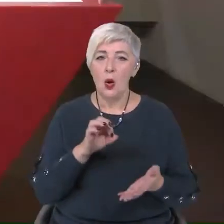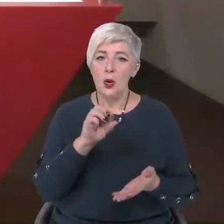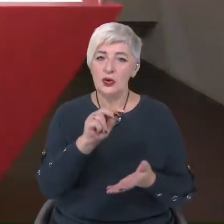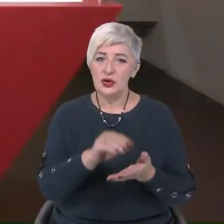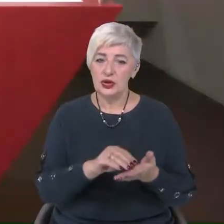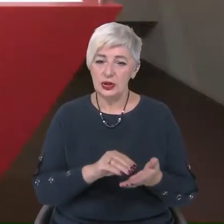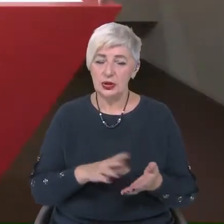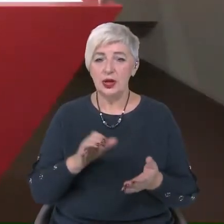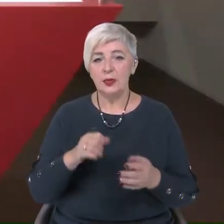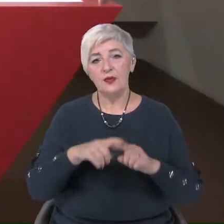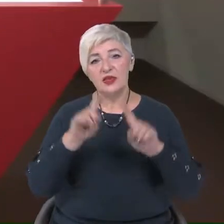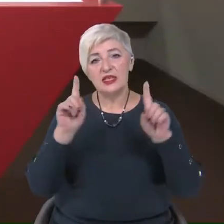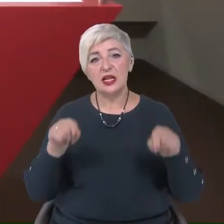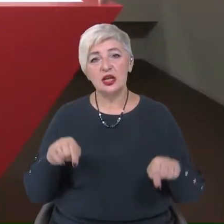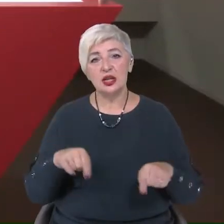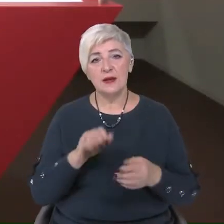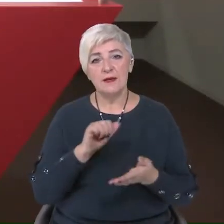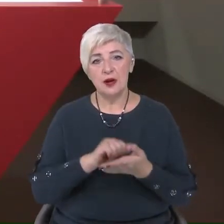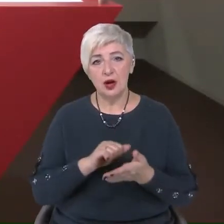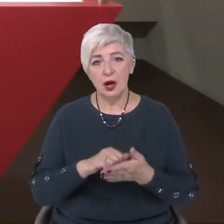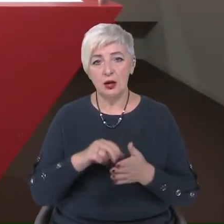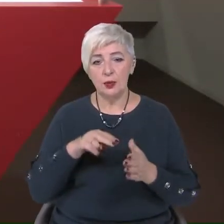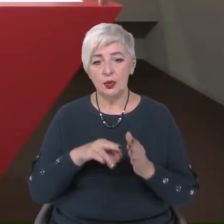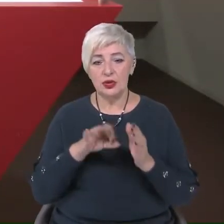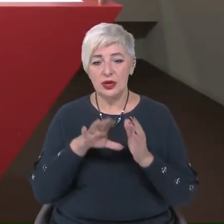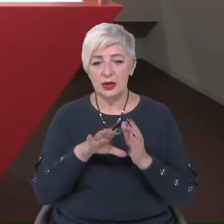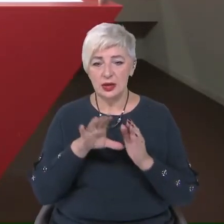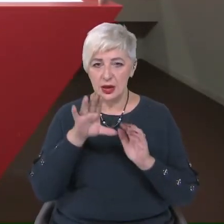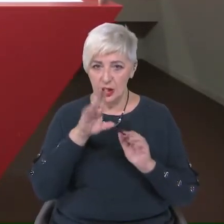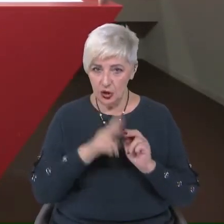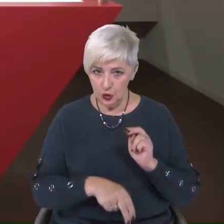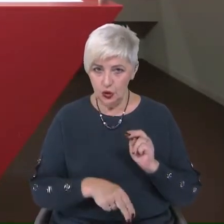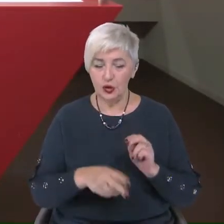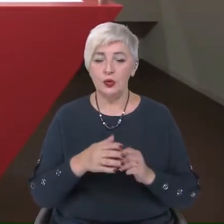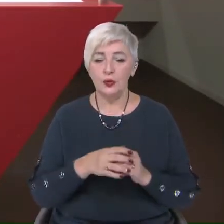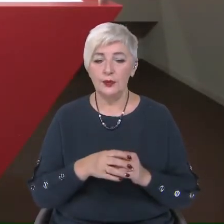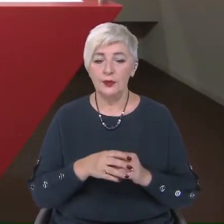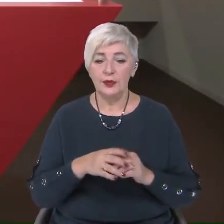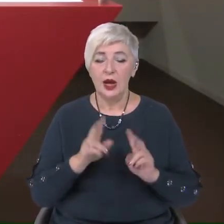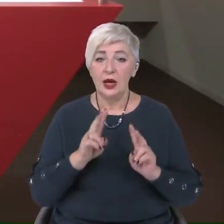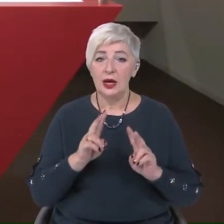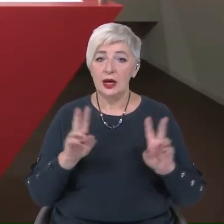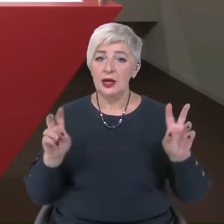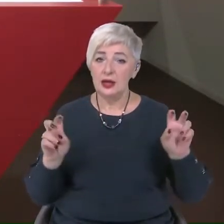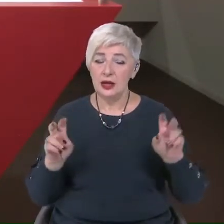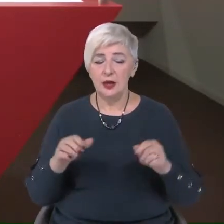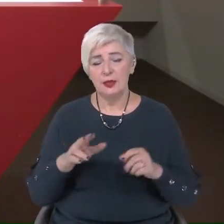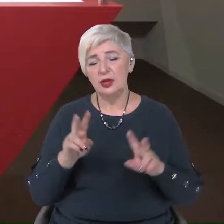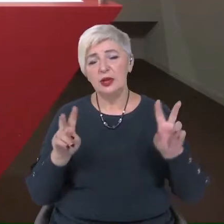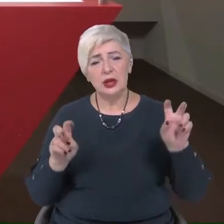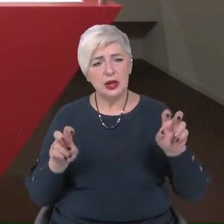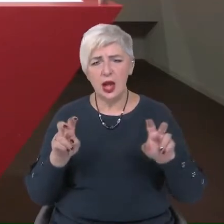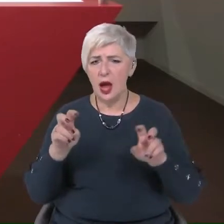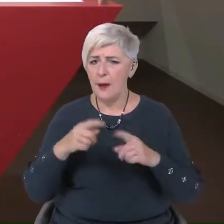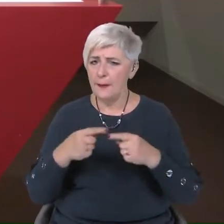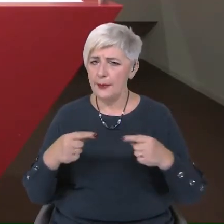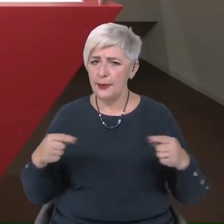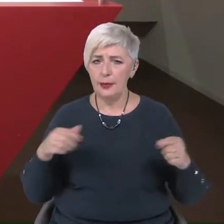по закінченню. А які теми розглядають під час занять? Тем багато, оскільки